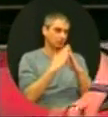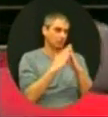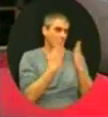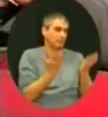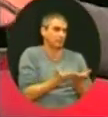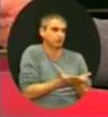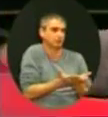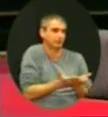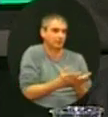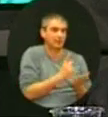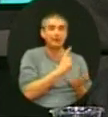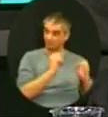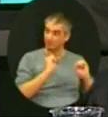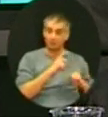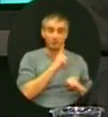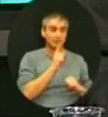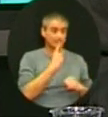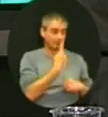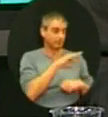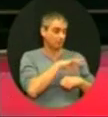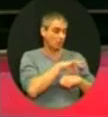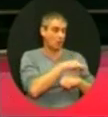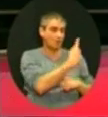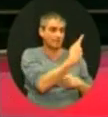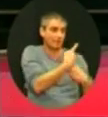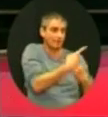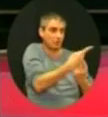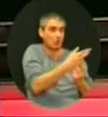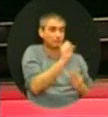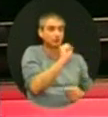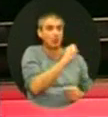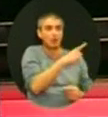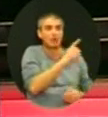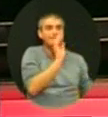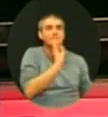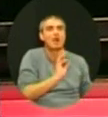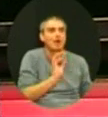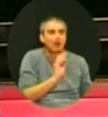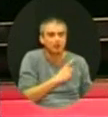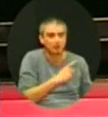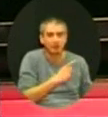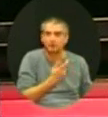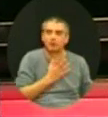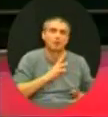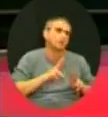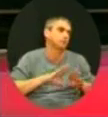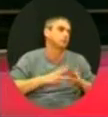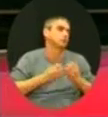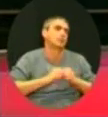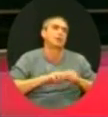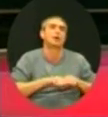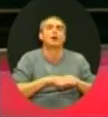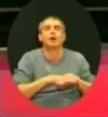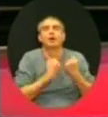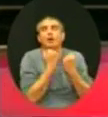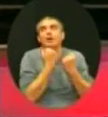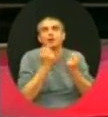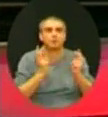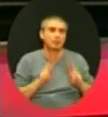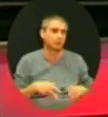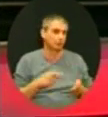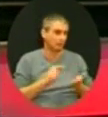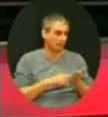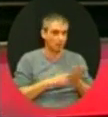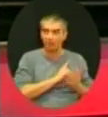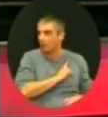שבעית, מבוססת. האמא היא רופאה בבית החולים סורוקה, ובכל זאת זה סחט את המשפחה הזאת עד תום,